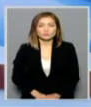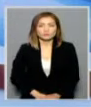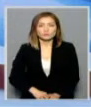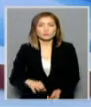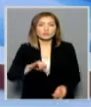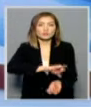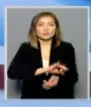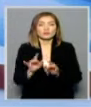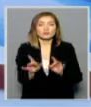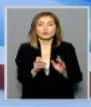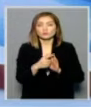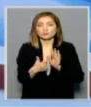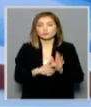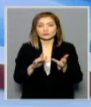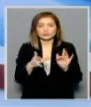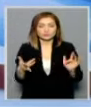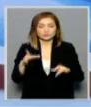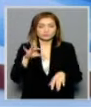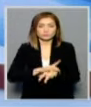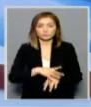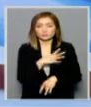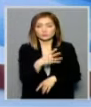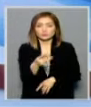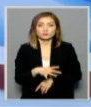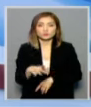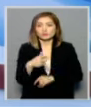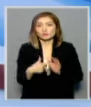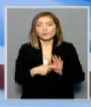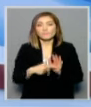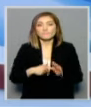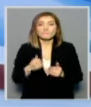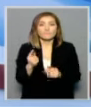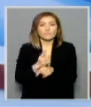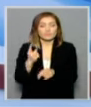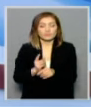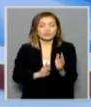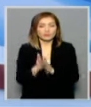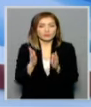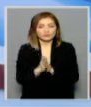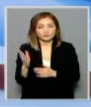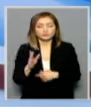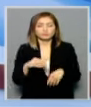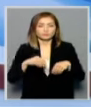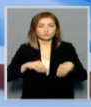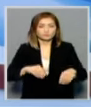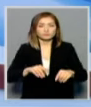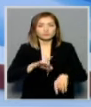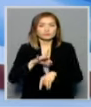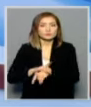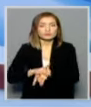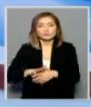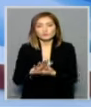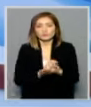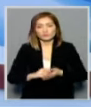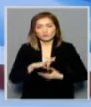Есірткі жарнамалайтының 17 сайт бұғатталды. Бұған қоса өңірде жеті бірдей өсіруге тыйым салынған өсімдіктерді егу алқаптарының көзі